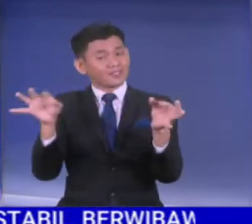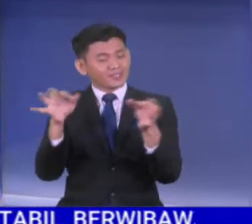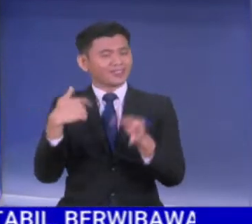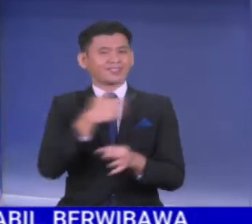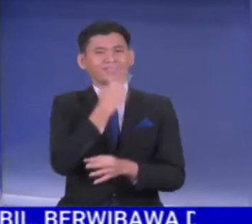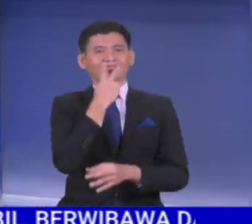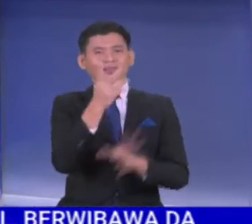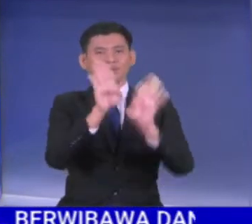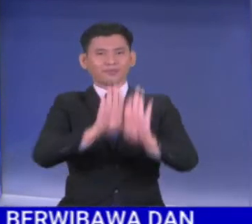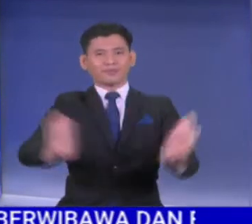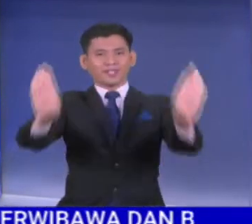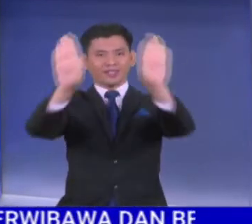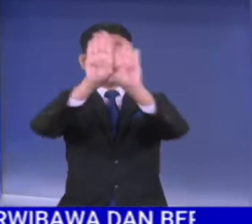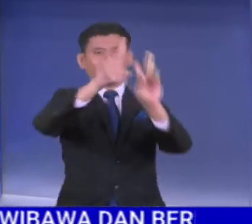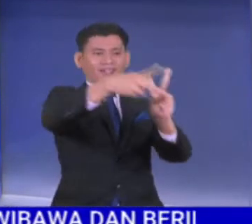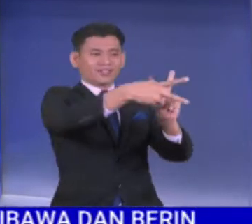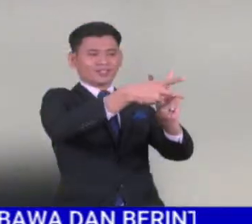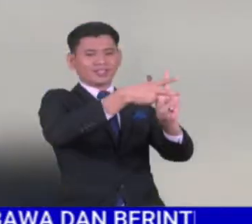dalam hashtag.